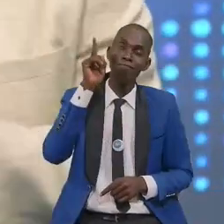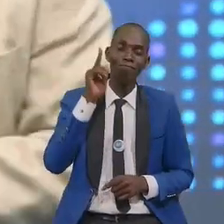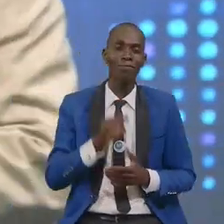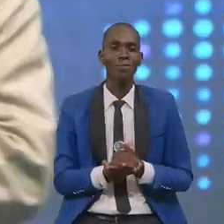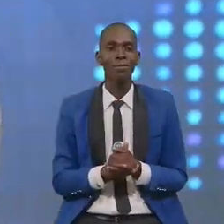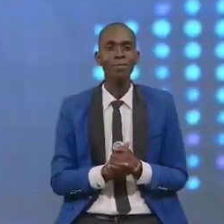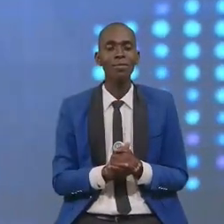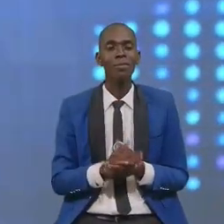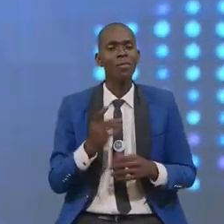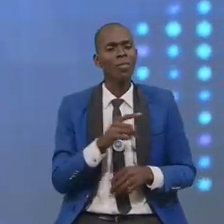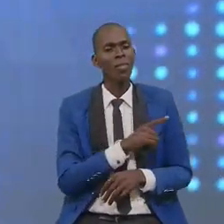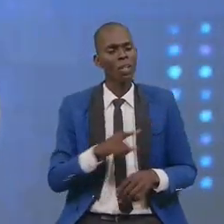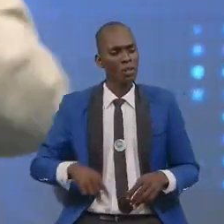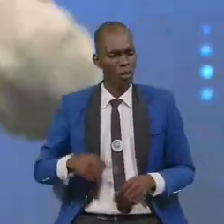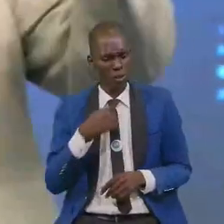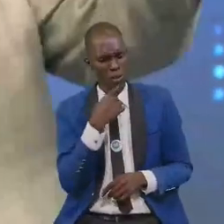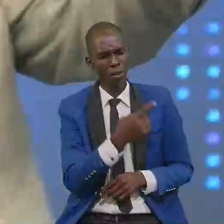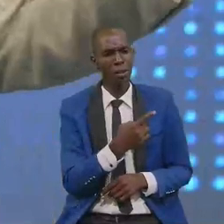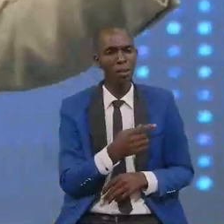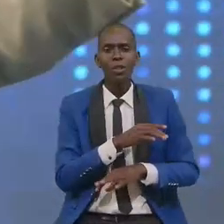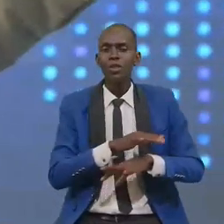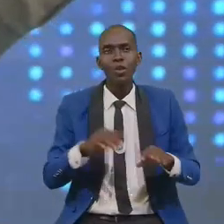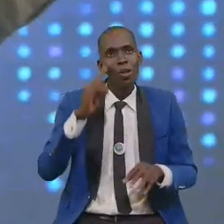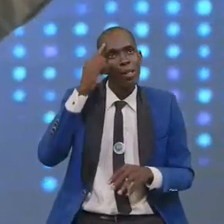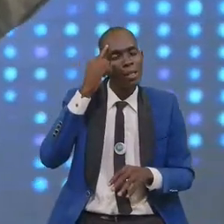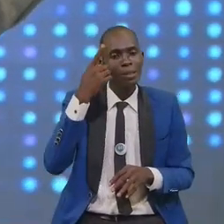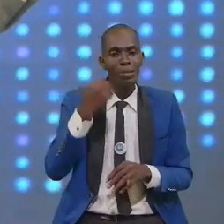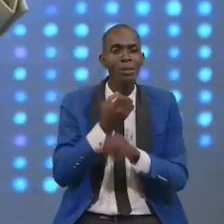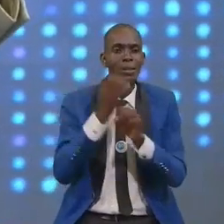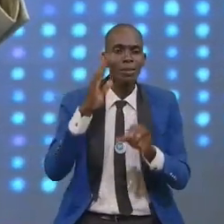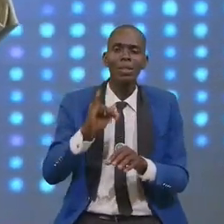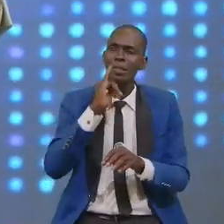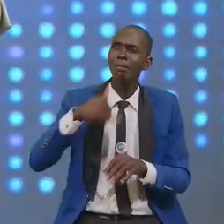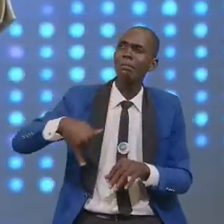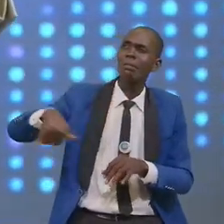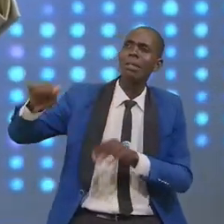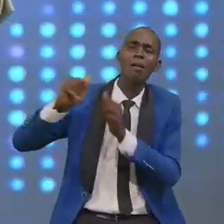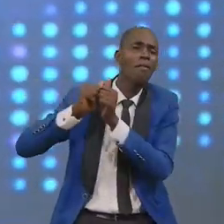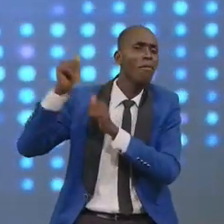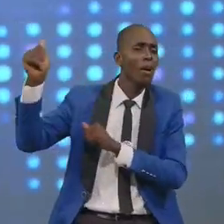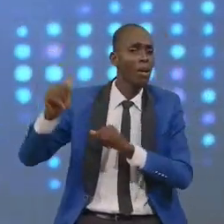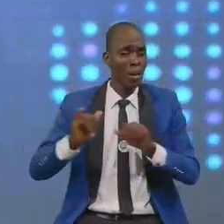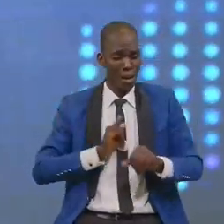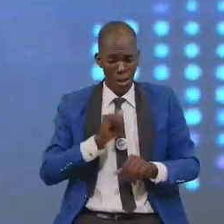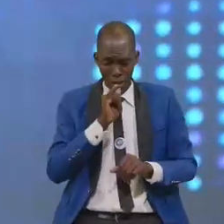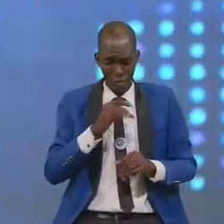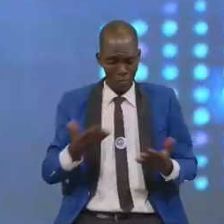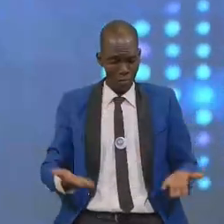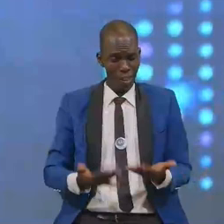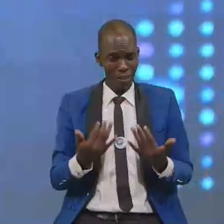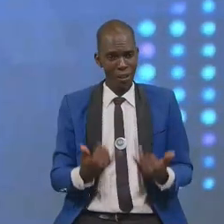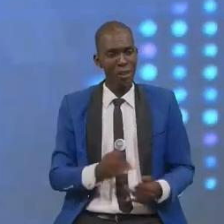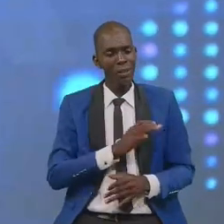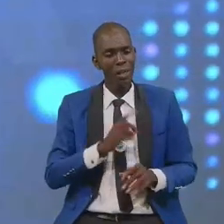le Seigneur dit ne pense pas que le Messie encore loin c'est moi qui te parle Chris dit